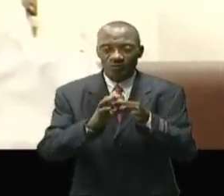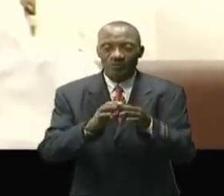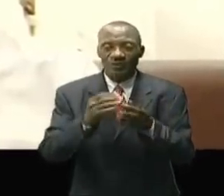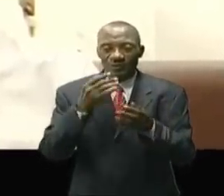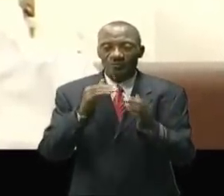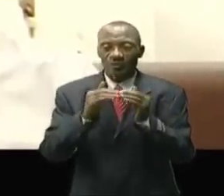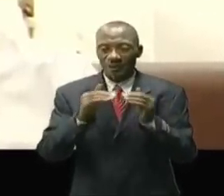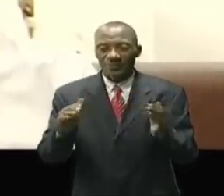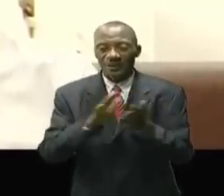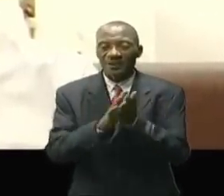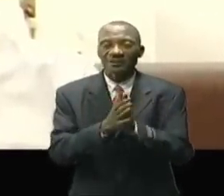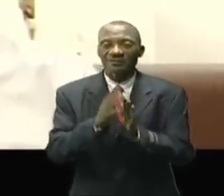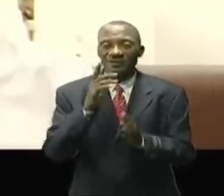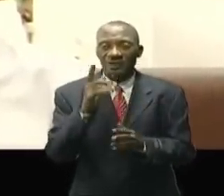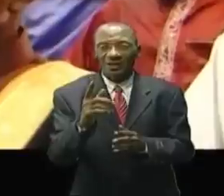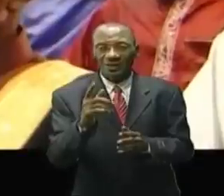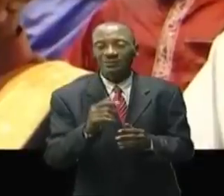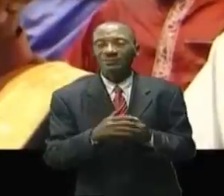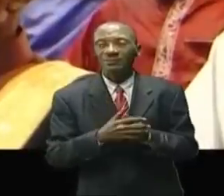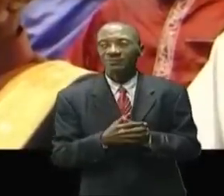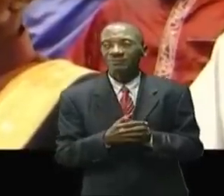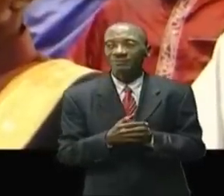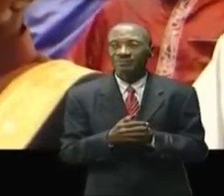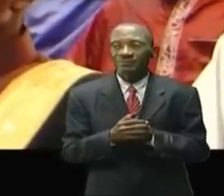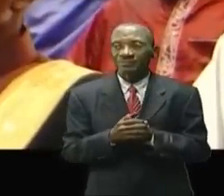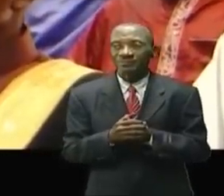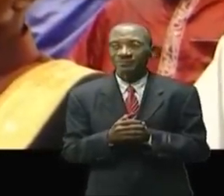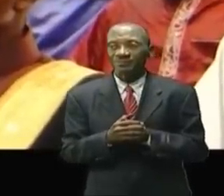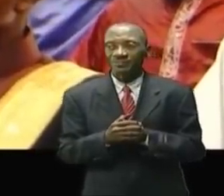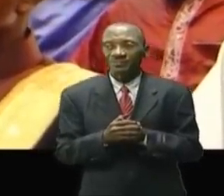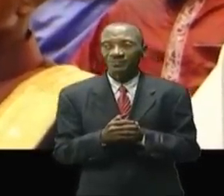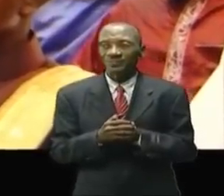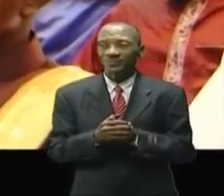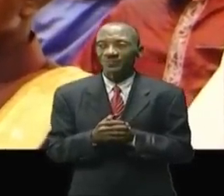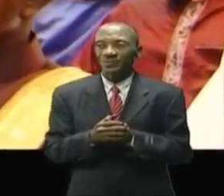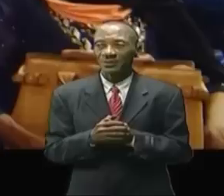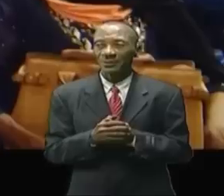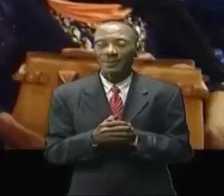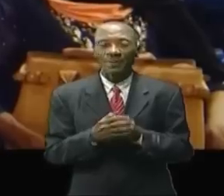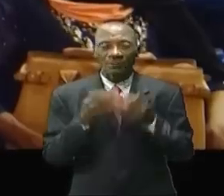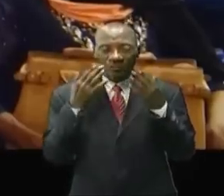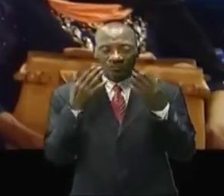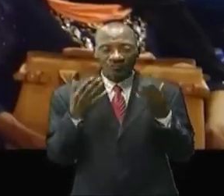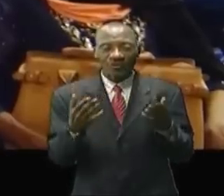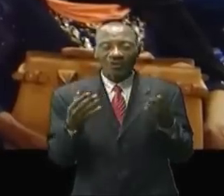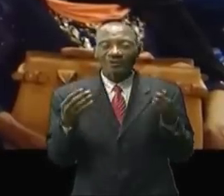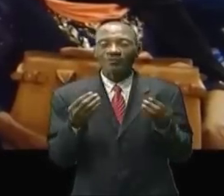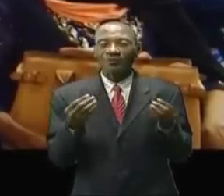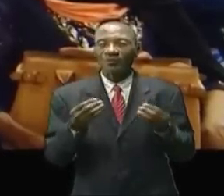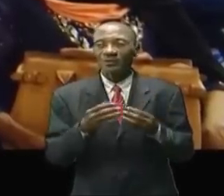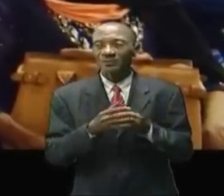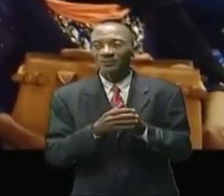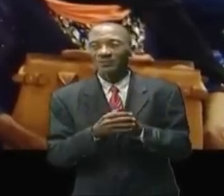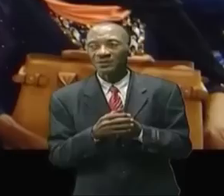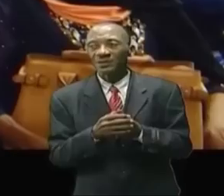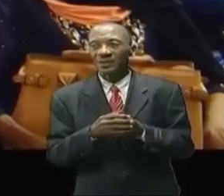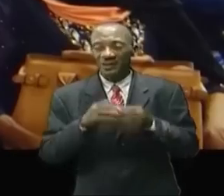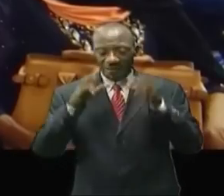Alors, pourquoi vous divisez? C'est selon quelle théorie,